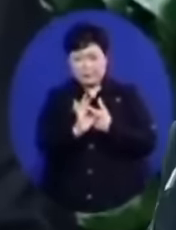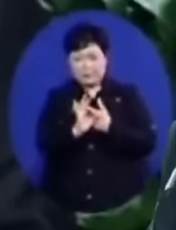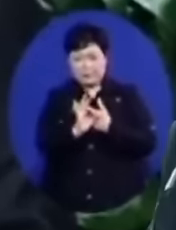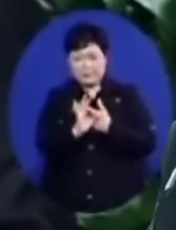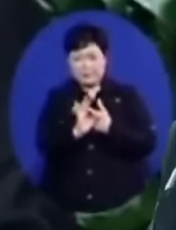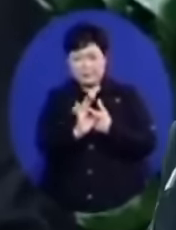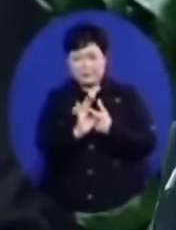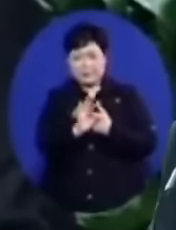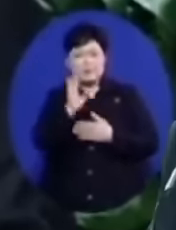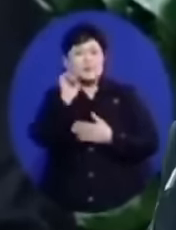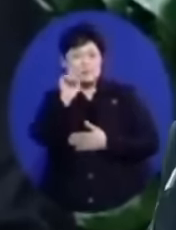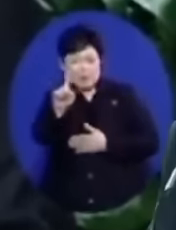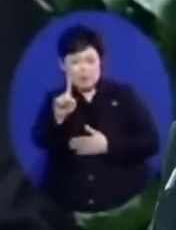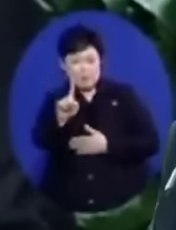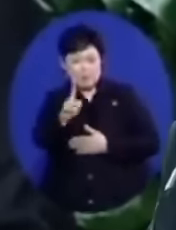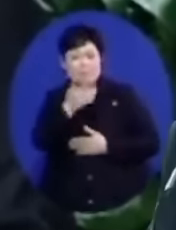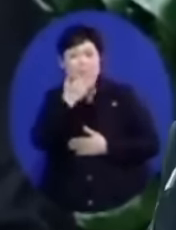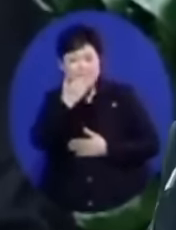내일이 있습니다.